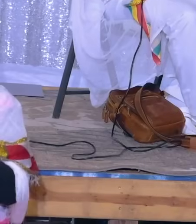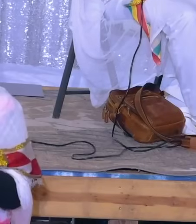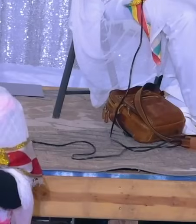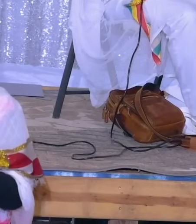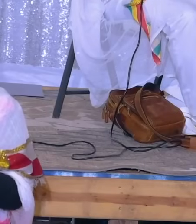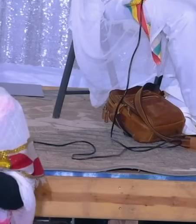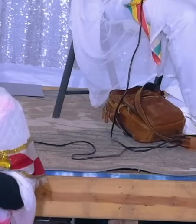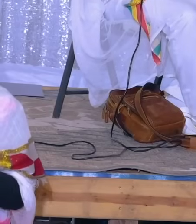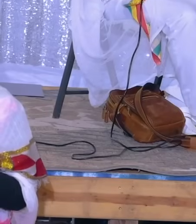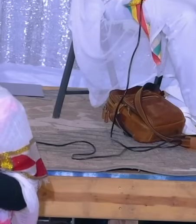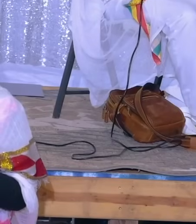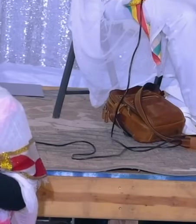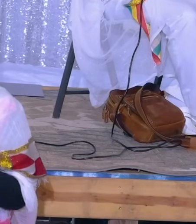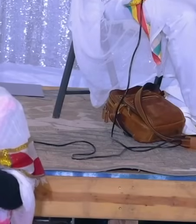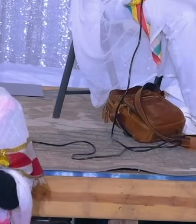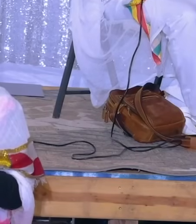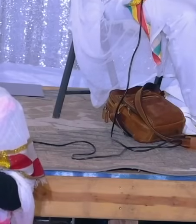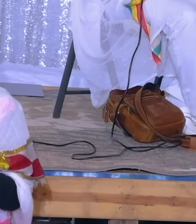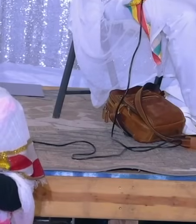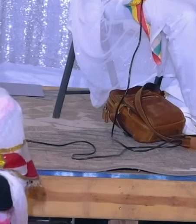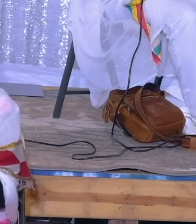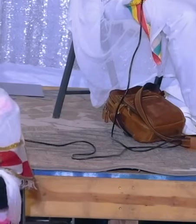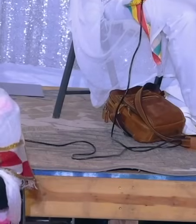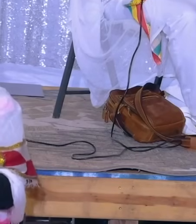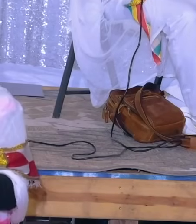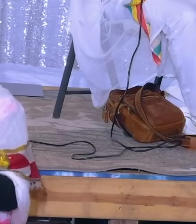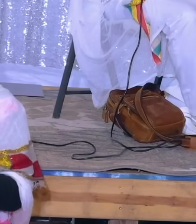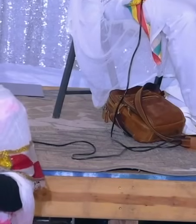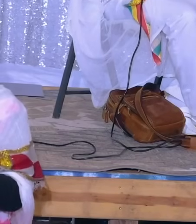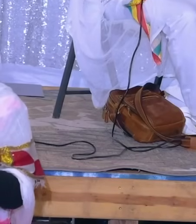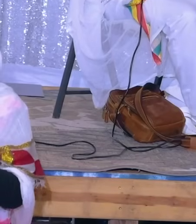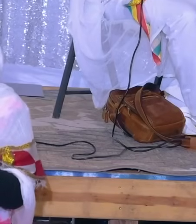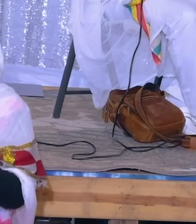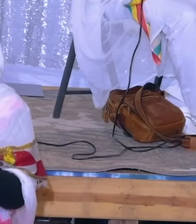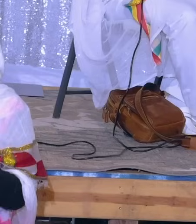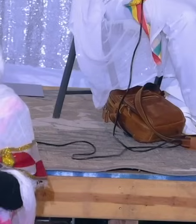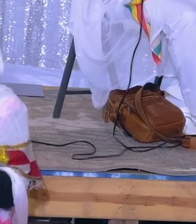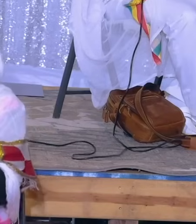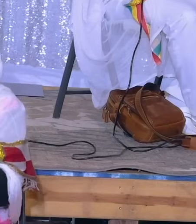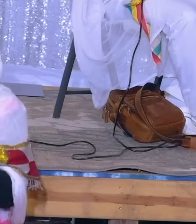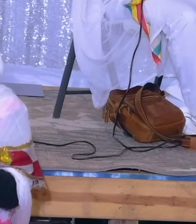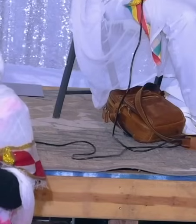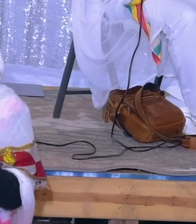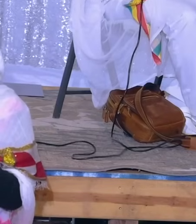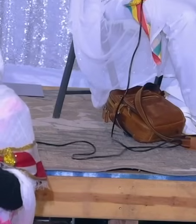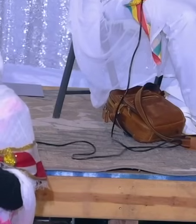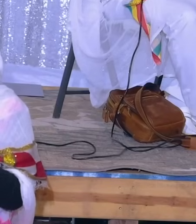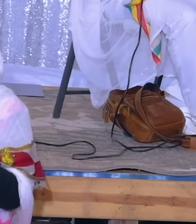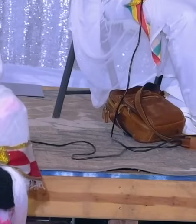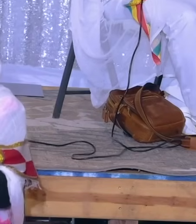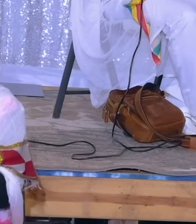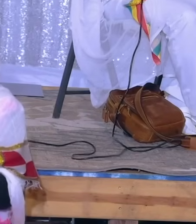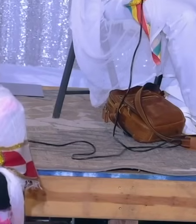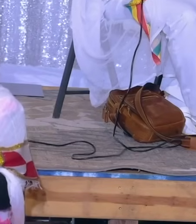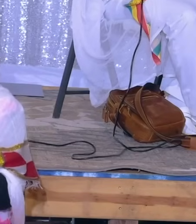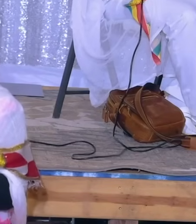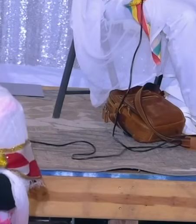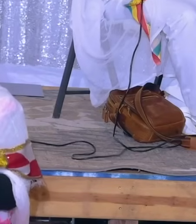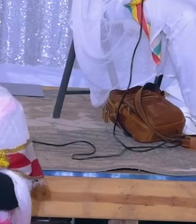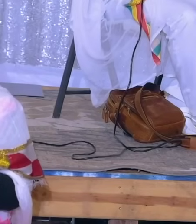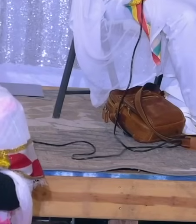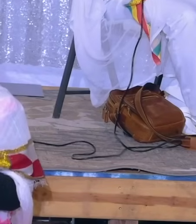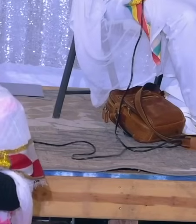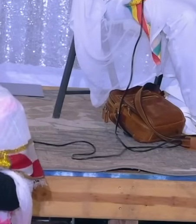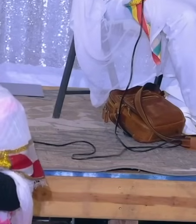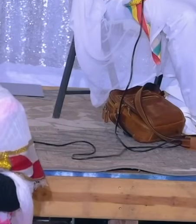ይህንን አረዳድ የሚከተሉ ሰዎች የራሳቸው አዲስ ሳቢ ወይም አዲስ ሃይማኖት እየፈጠሩ ነው ማለት እንችላለን ወይ? ወይም